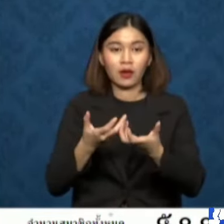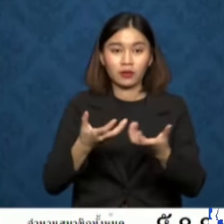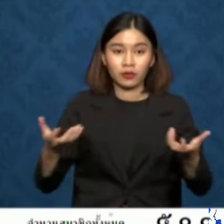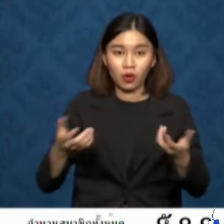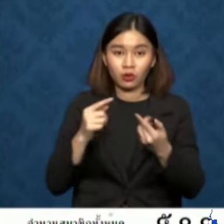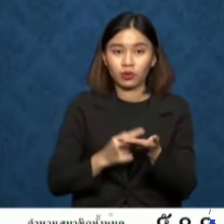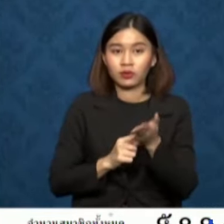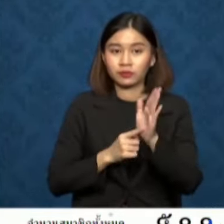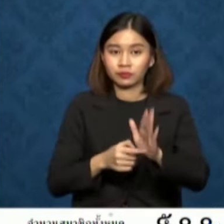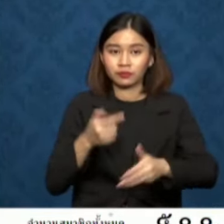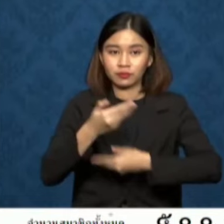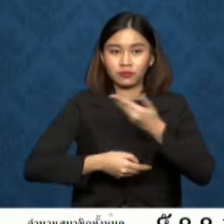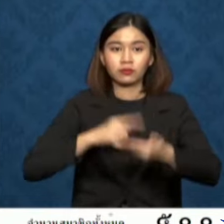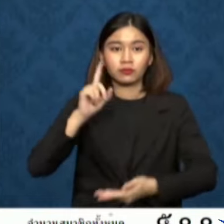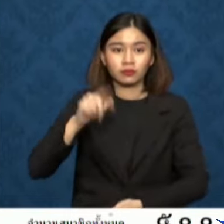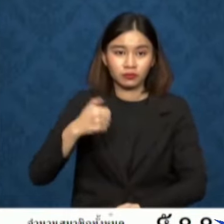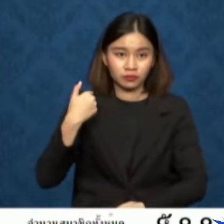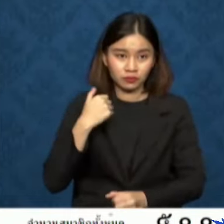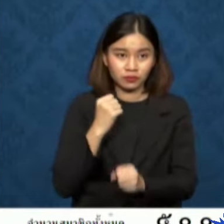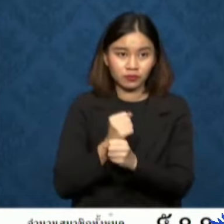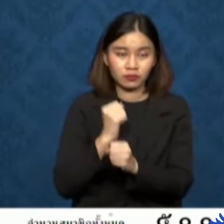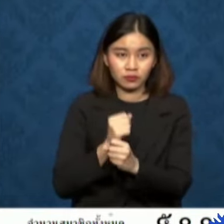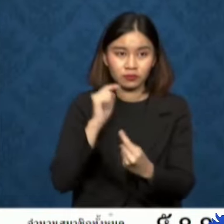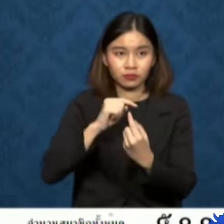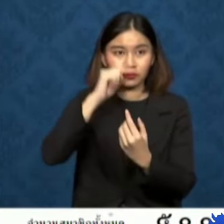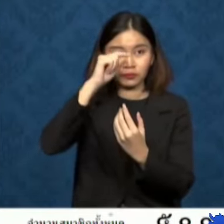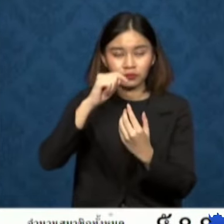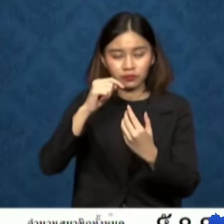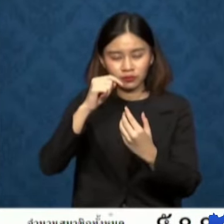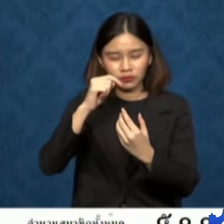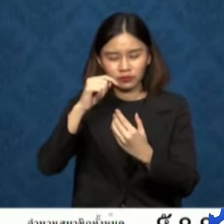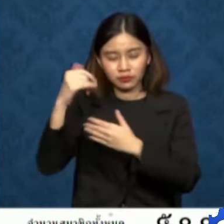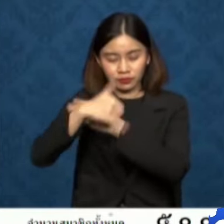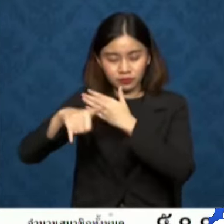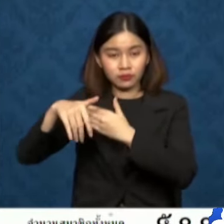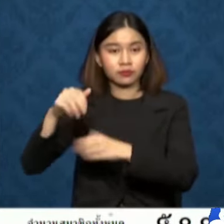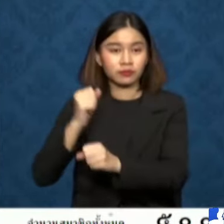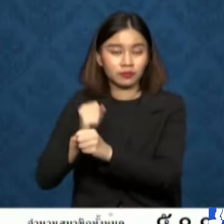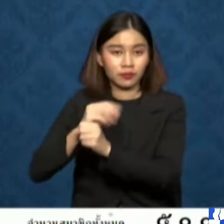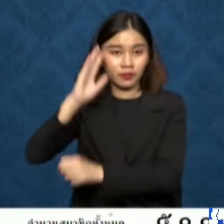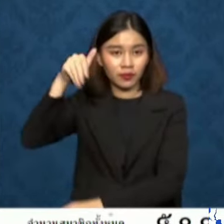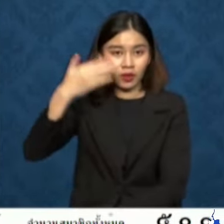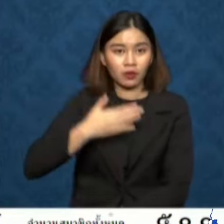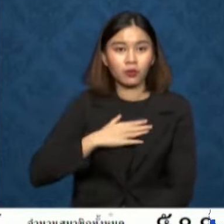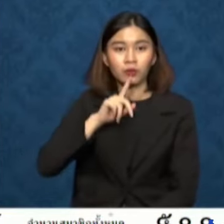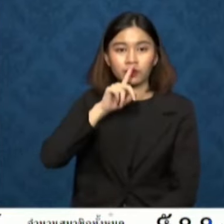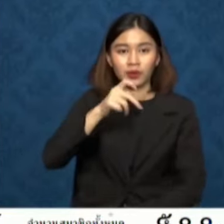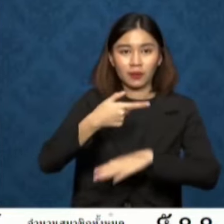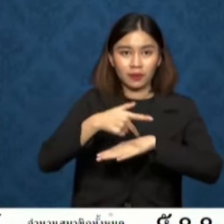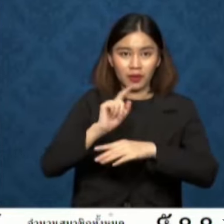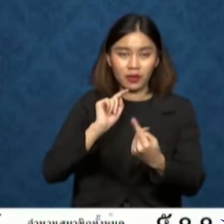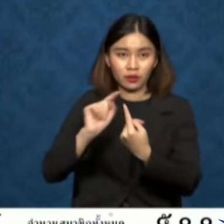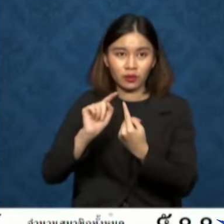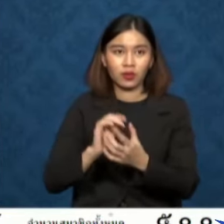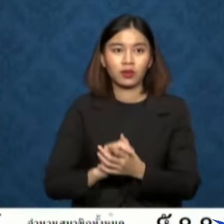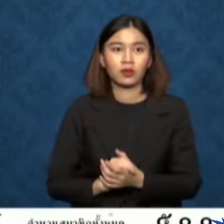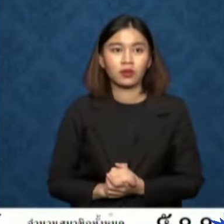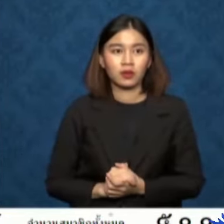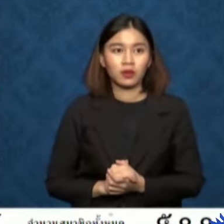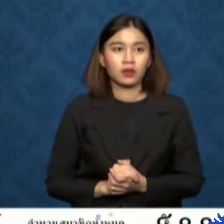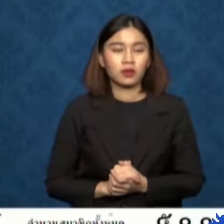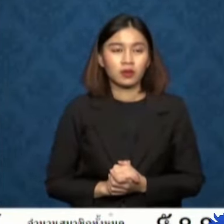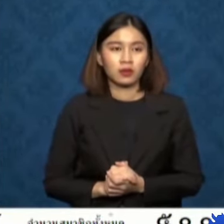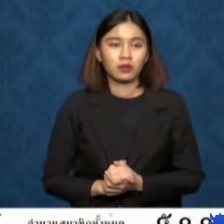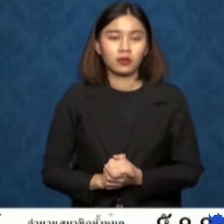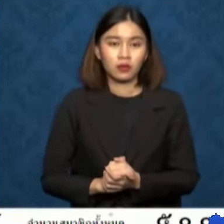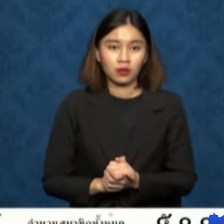ที่จะเสนอขายต้องเคยใช้ประจำการในในประเทศผู้ผลิตมาก่อนผมก็ถามท่านประธานครับว่าใน